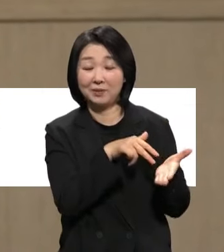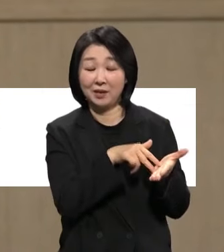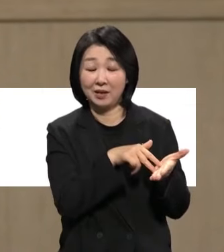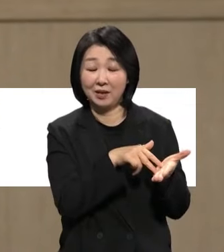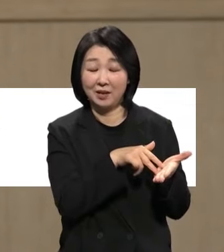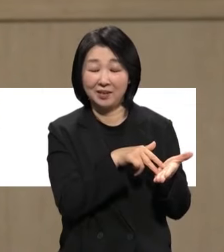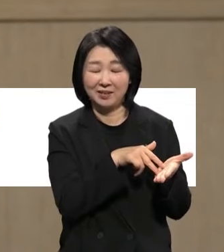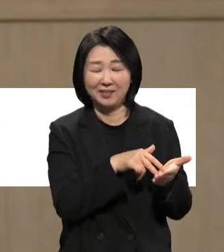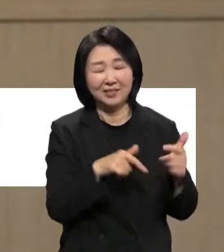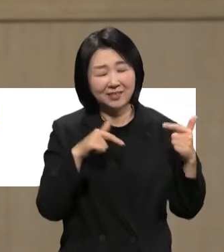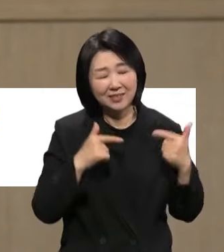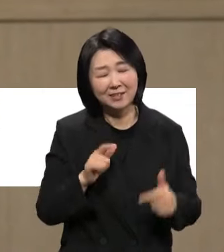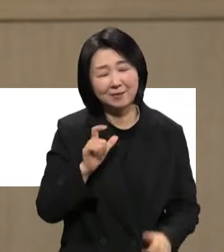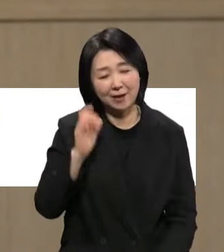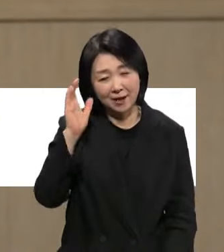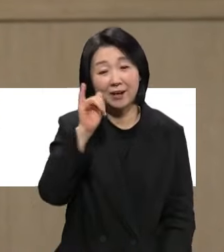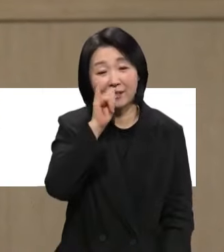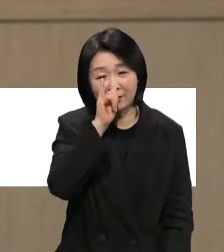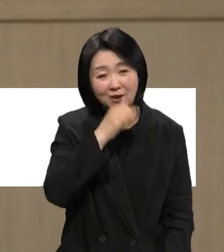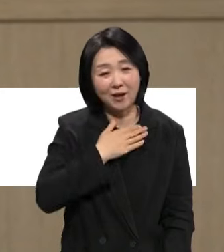강조해오던 얘기이기 때문에